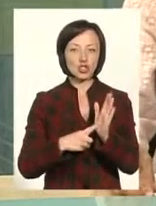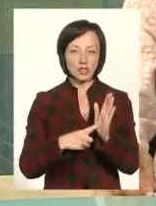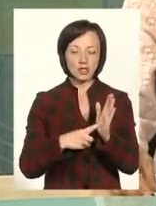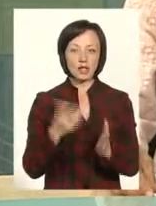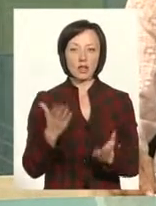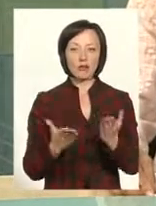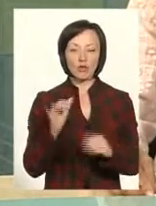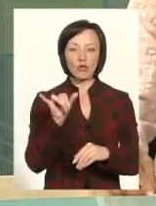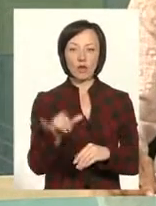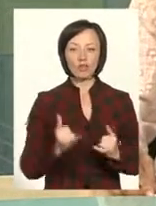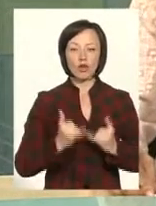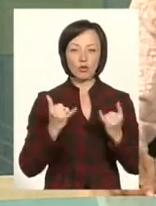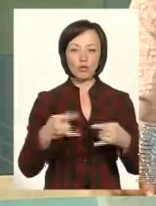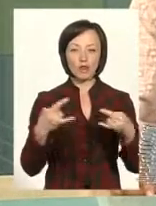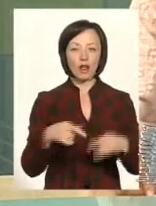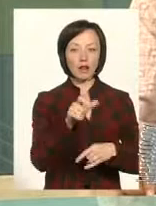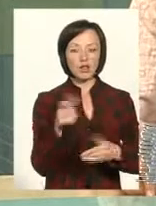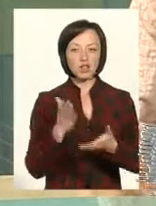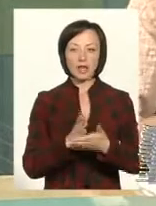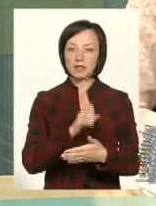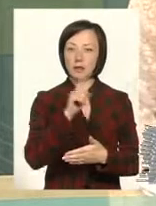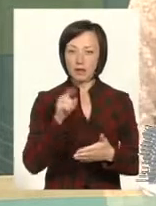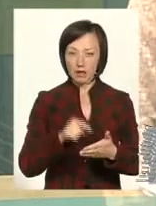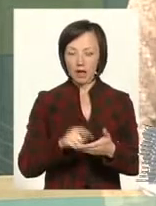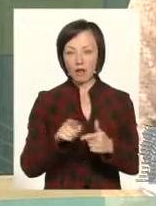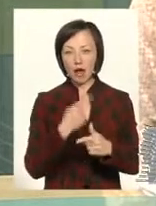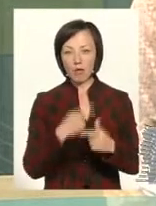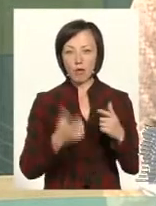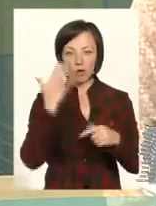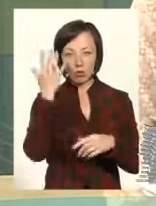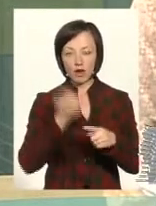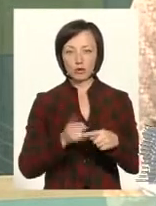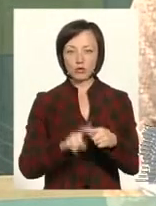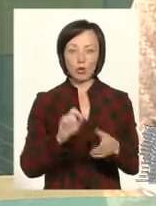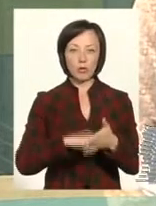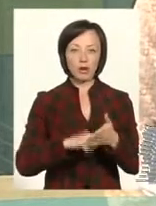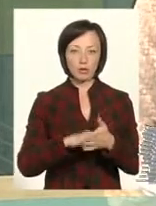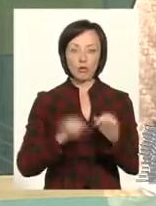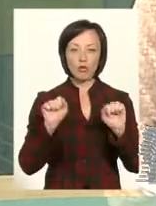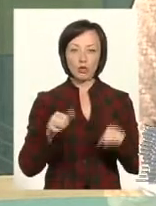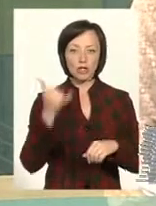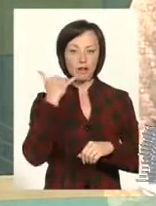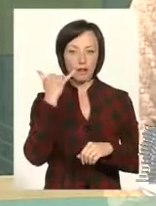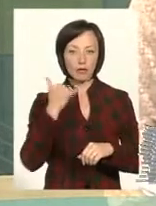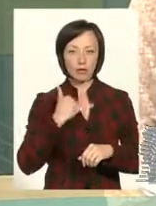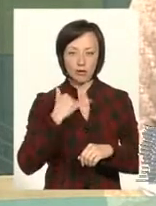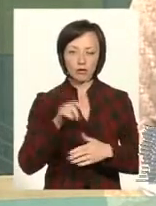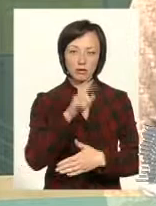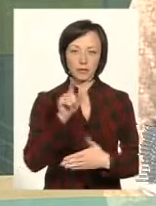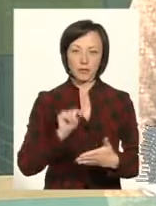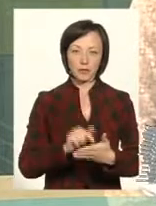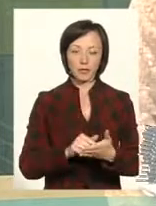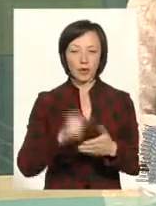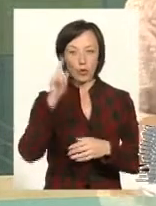700-776. Якщо у вас, шановний телеглядачу, є запитання або ж міркування з цього приводу, можете телефонувати, ставити